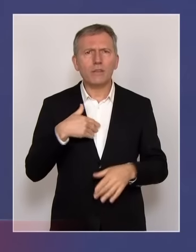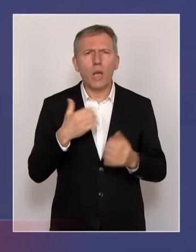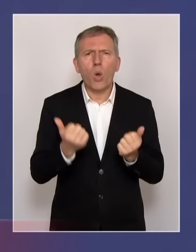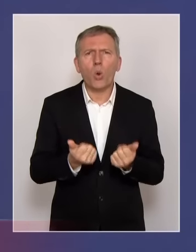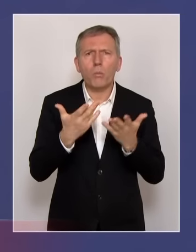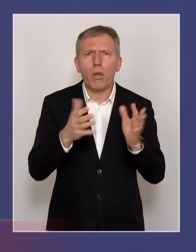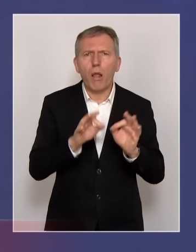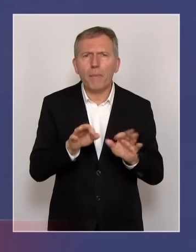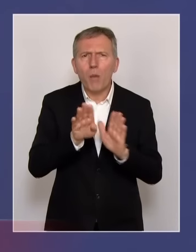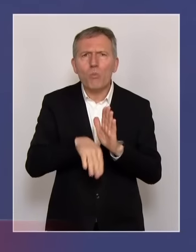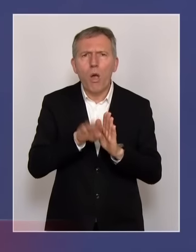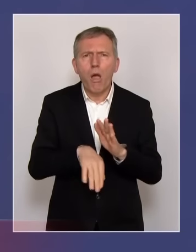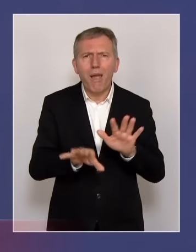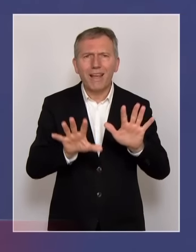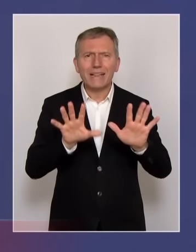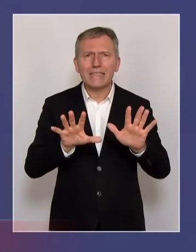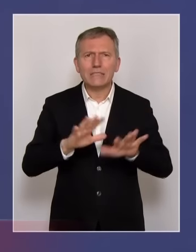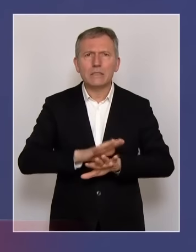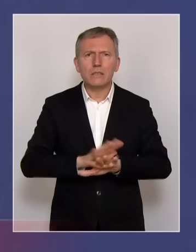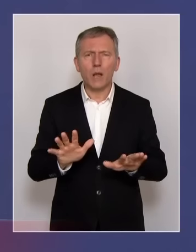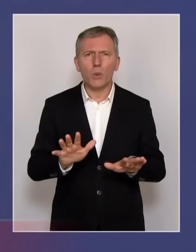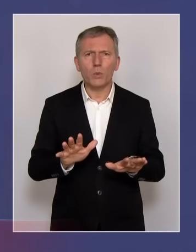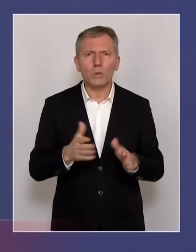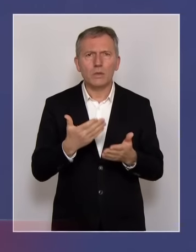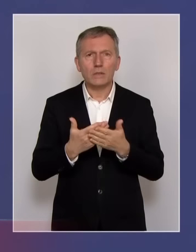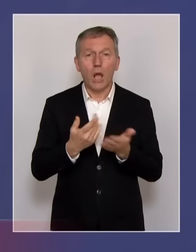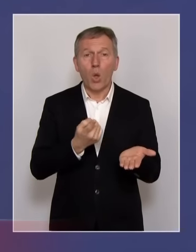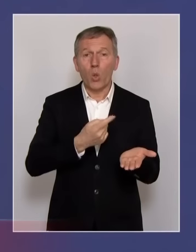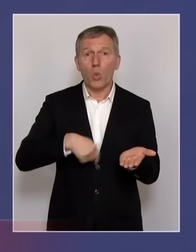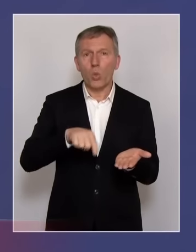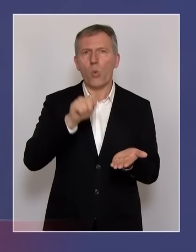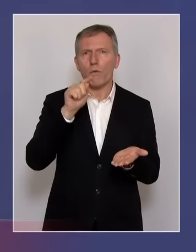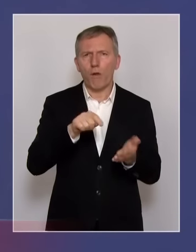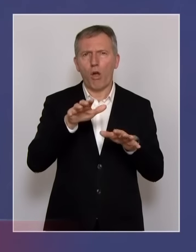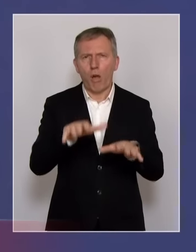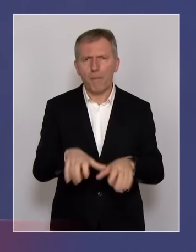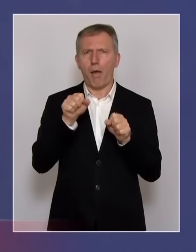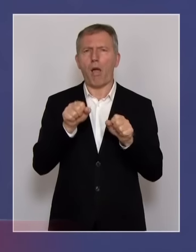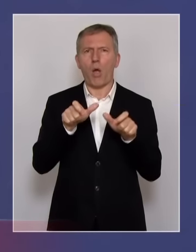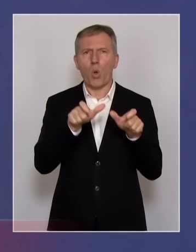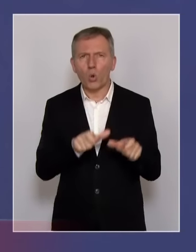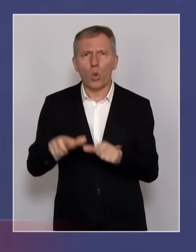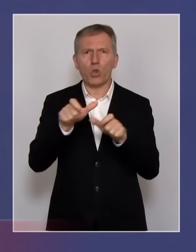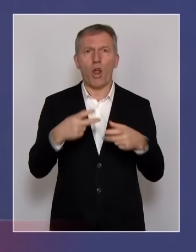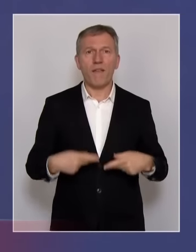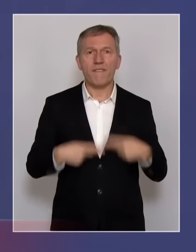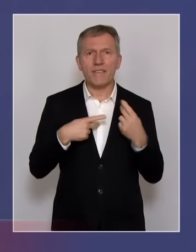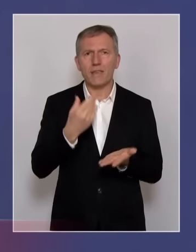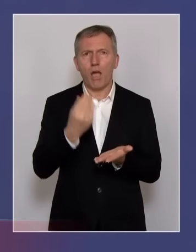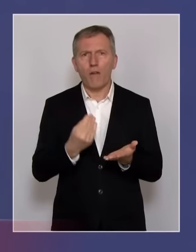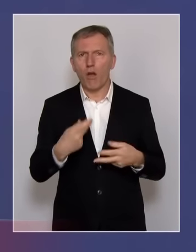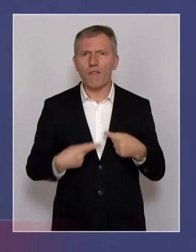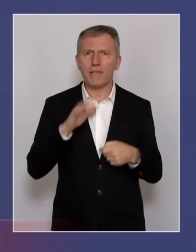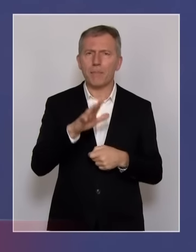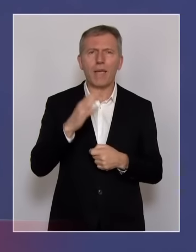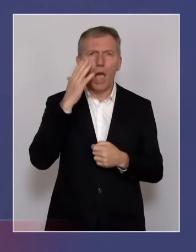même pas une dizaine pour certains donc nous devons reprendre le contrôle de la vie de nos enfants et de nos